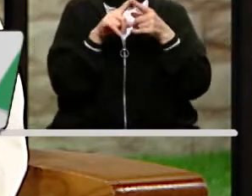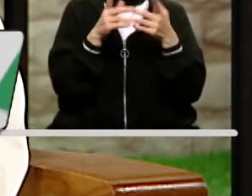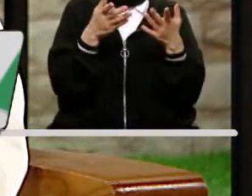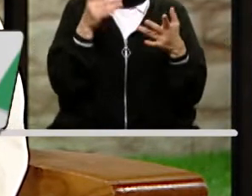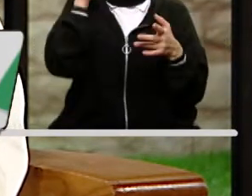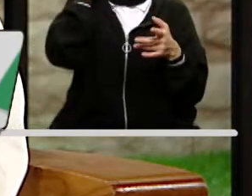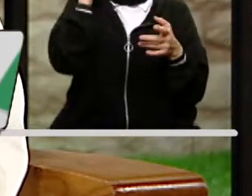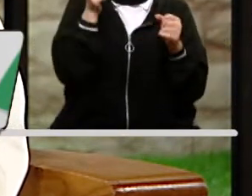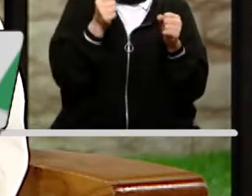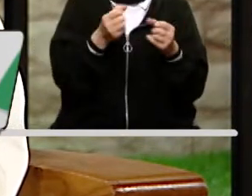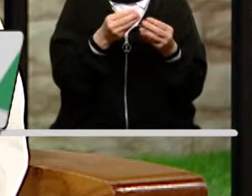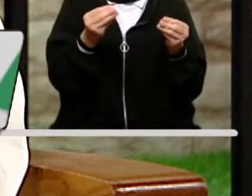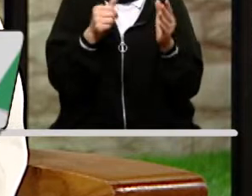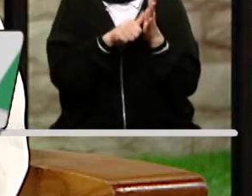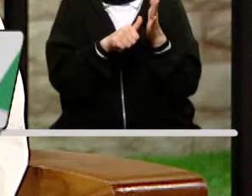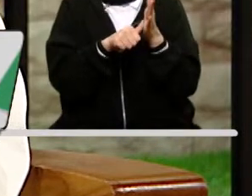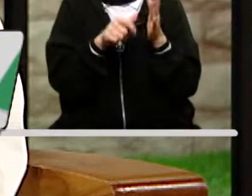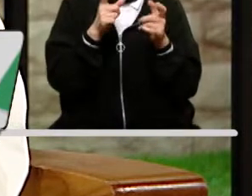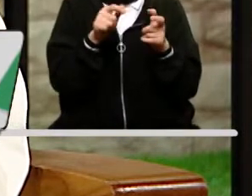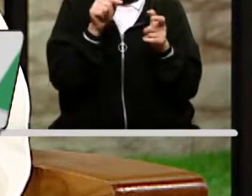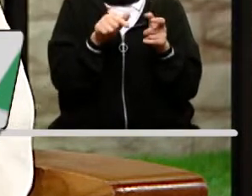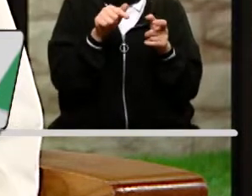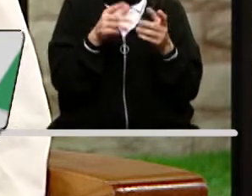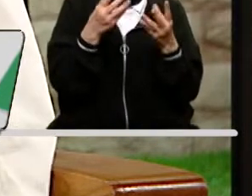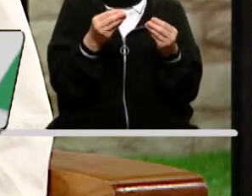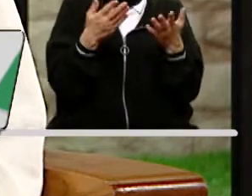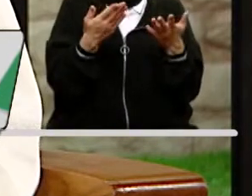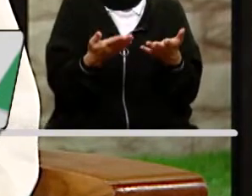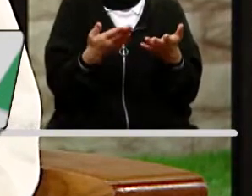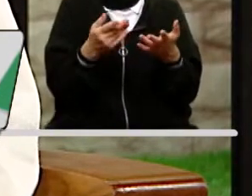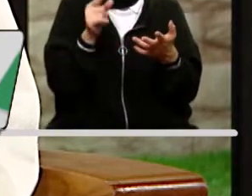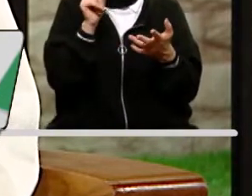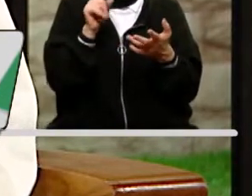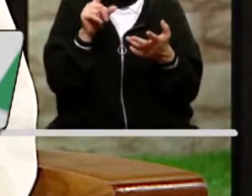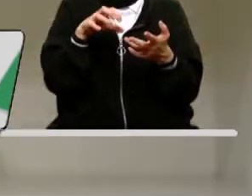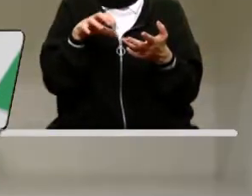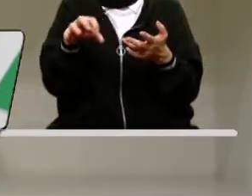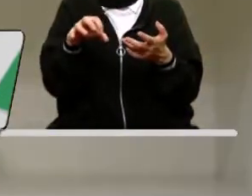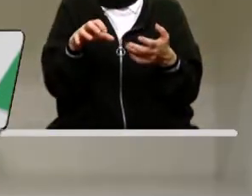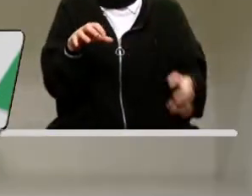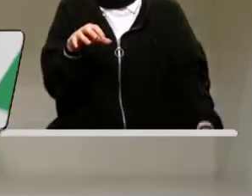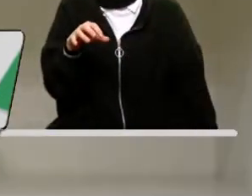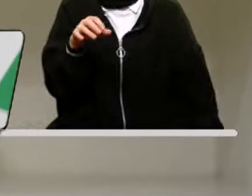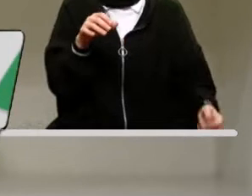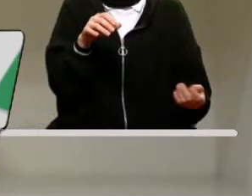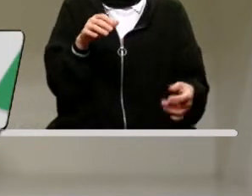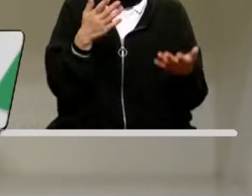evet, o kadar tarihi yerde bu mu oldu? O mu kaldı? Ben evet, yani bir kısmının ama içerisinde bir şeyle o porselenler yani. Evet, ne kadar etkileyici